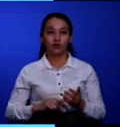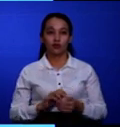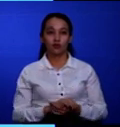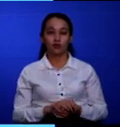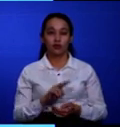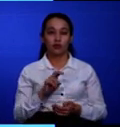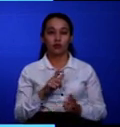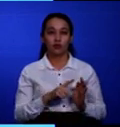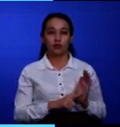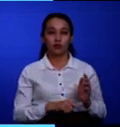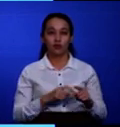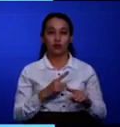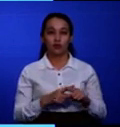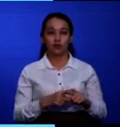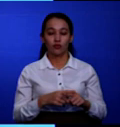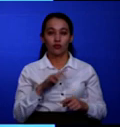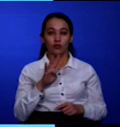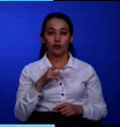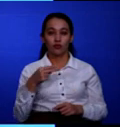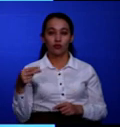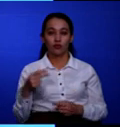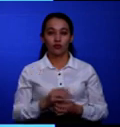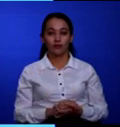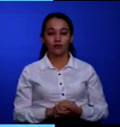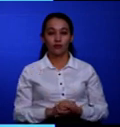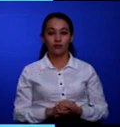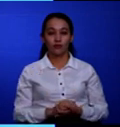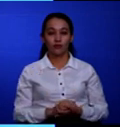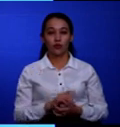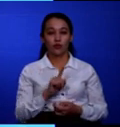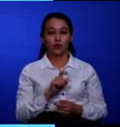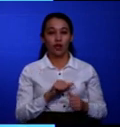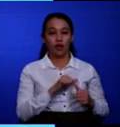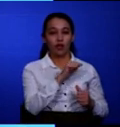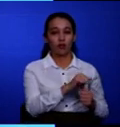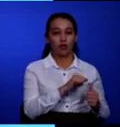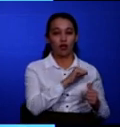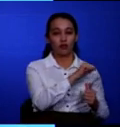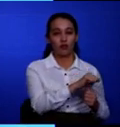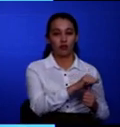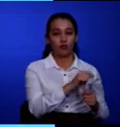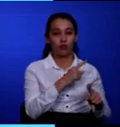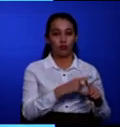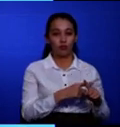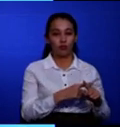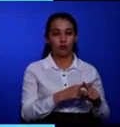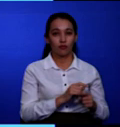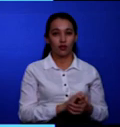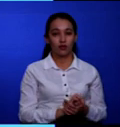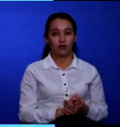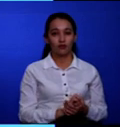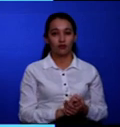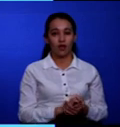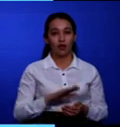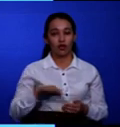270 va 400 sonlarining yig'indisi yuzliklar alohida guruhlab, mana shunday ko'rinishda yozdingizmi bolajonlar